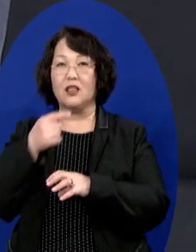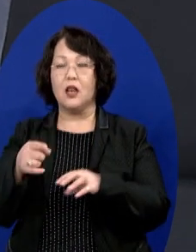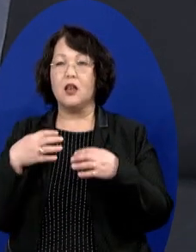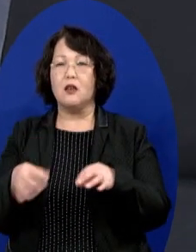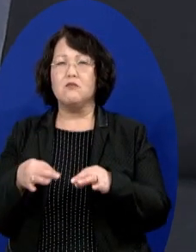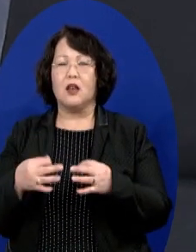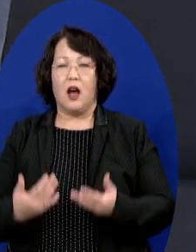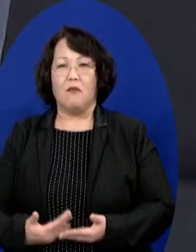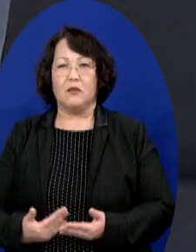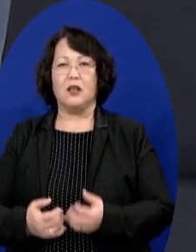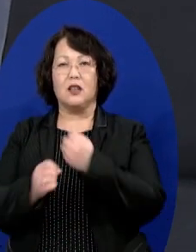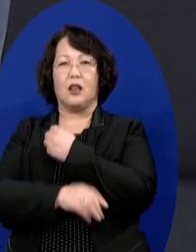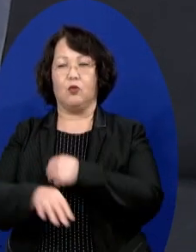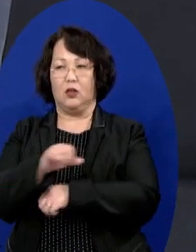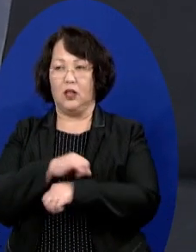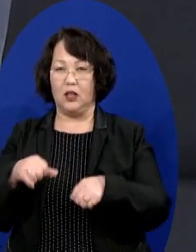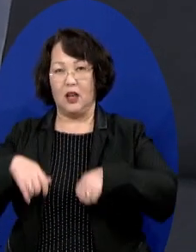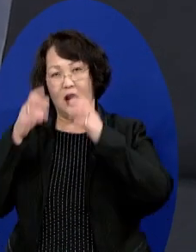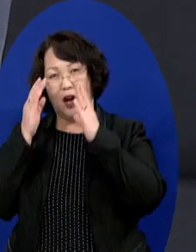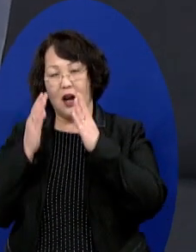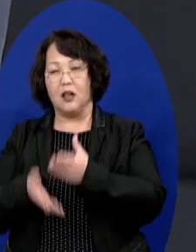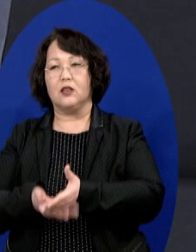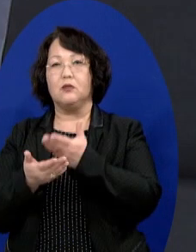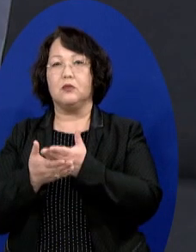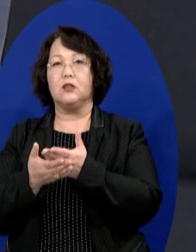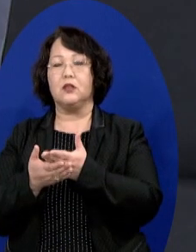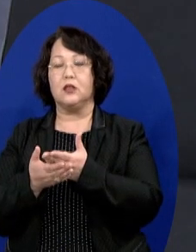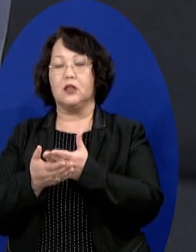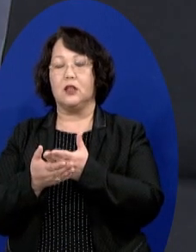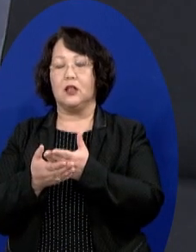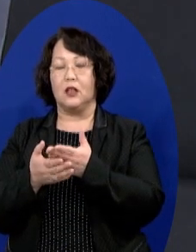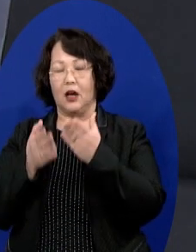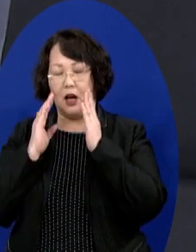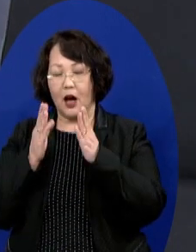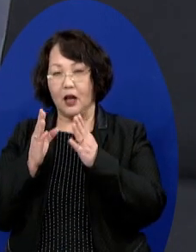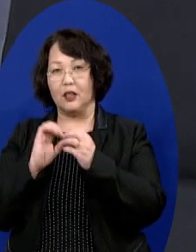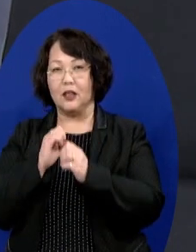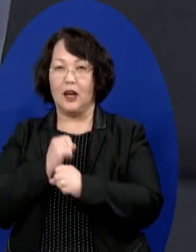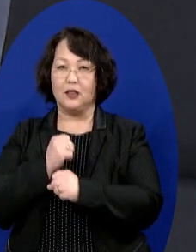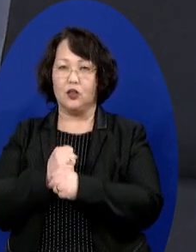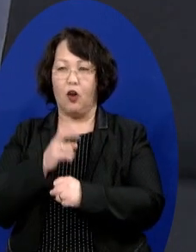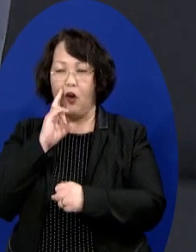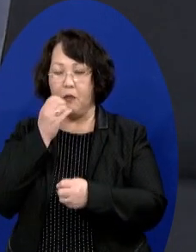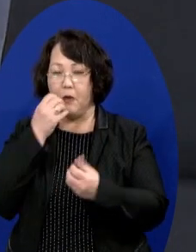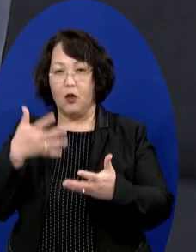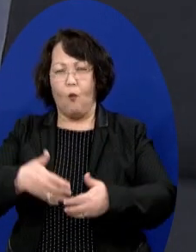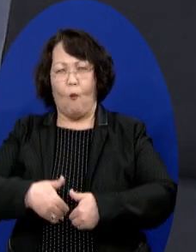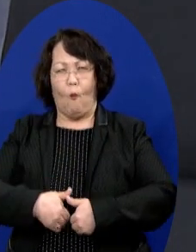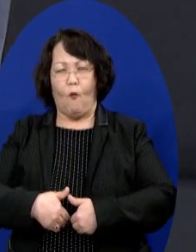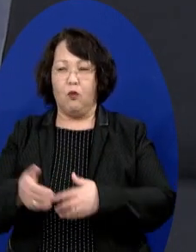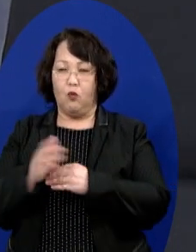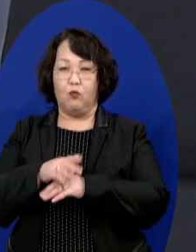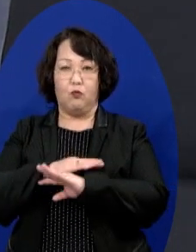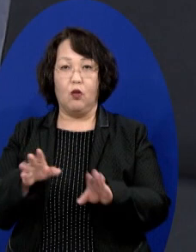бүлийн иргэдтэй бас илүү анхаарал хандуулж тэр зорилттой бүлэгдийг үсрэглэнд нэрвэтэхгүй байх,